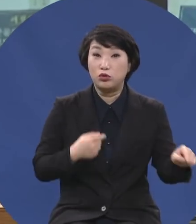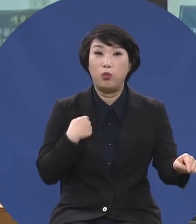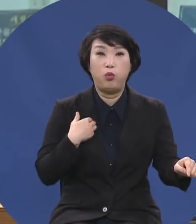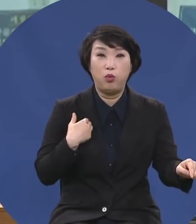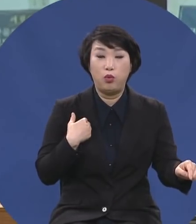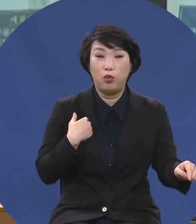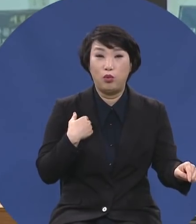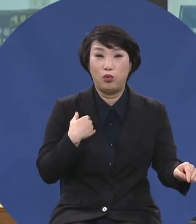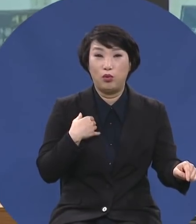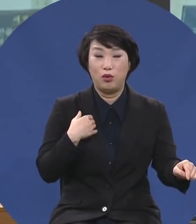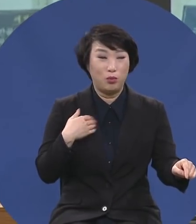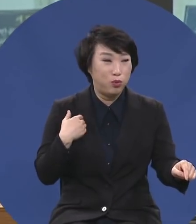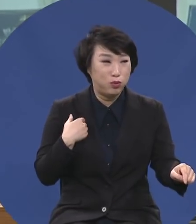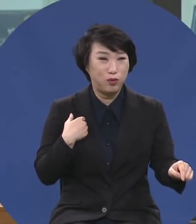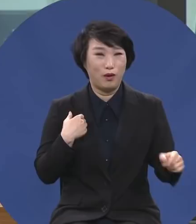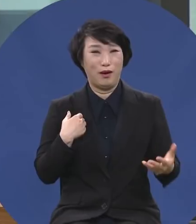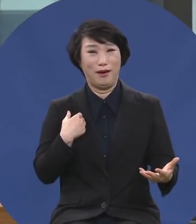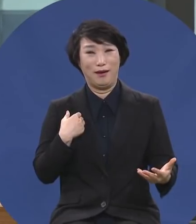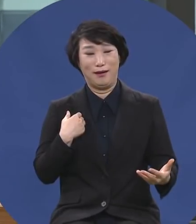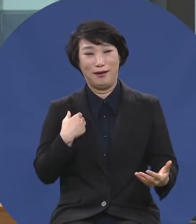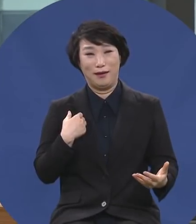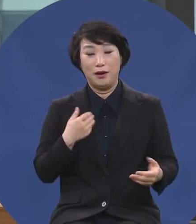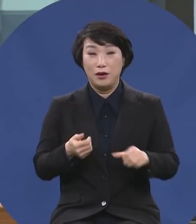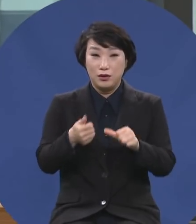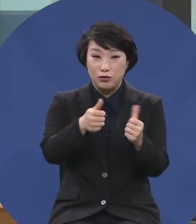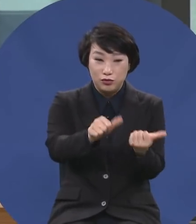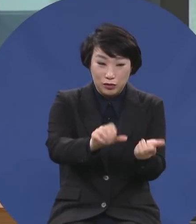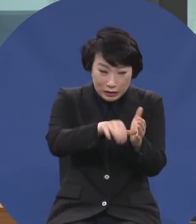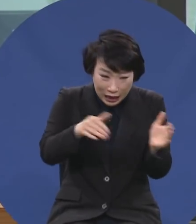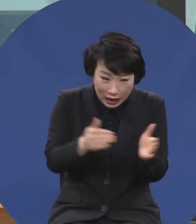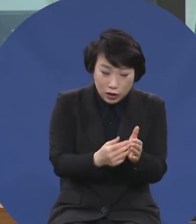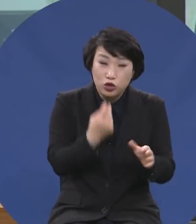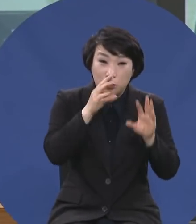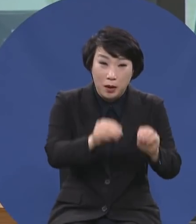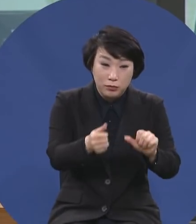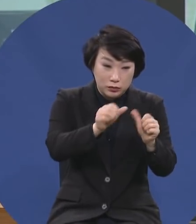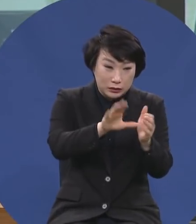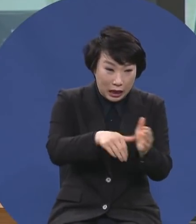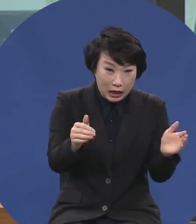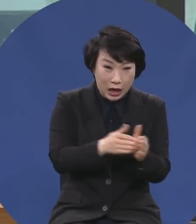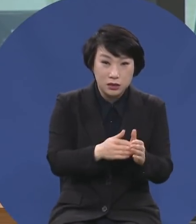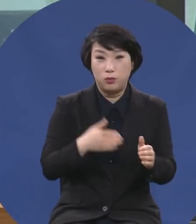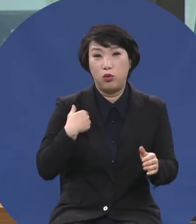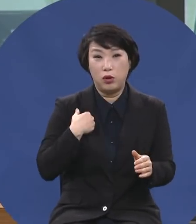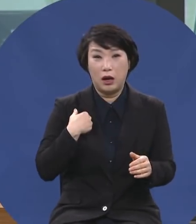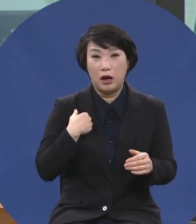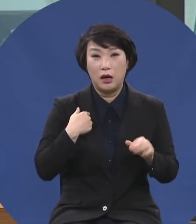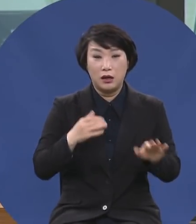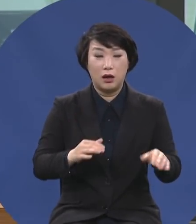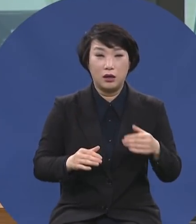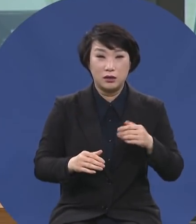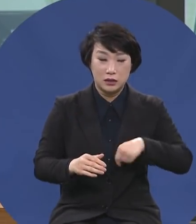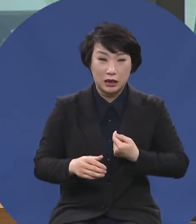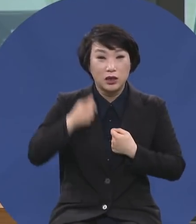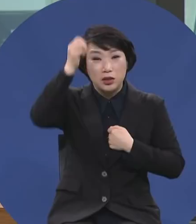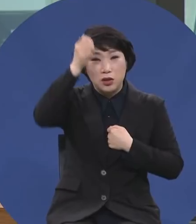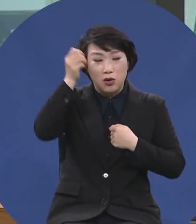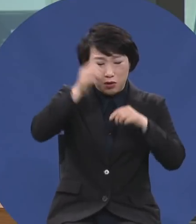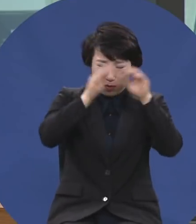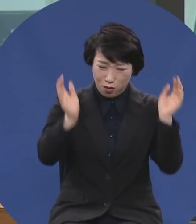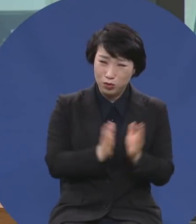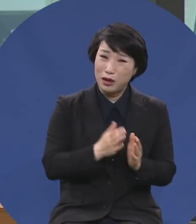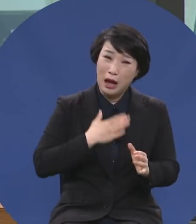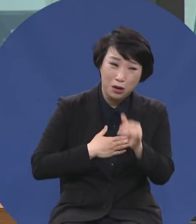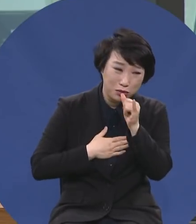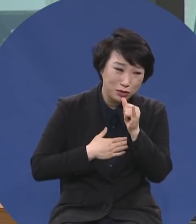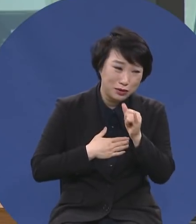모르거든요. 예, 죽을 때까지 몰라요. 자기 영혼은 다 알고